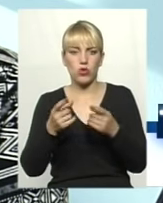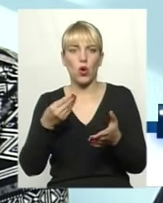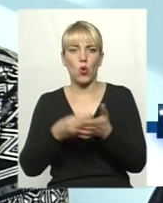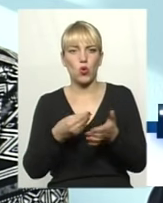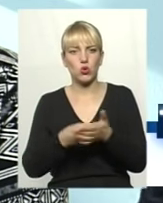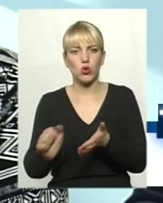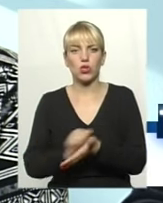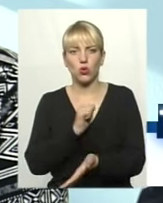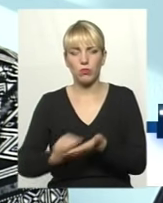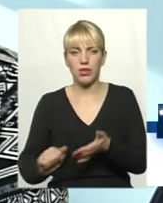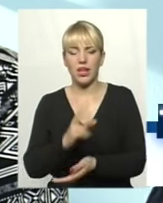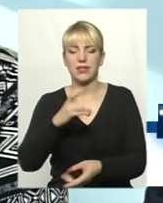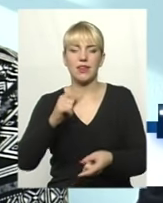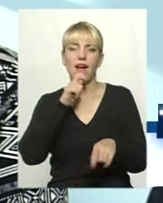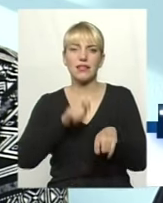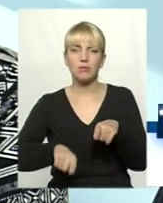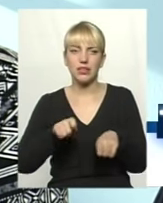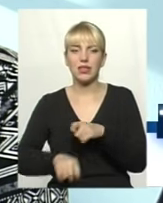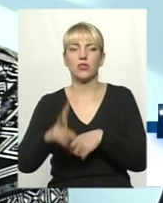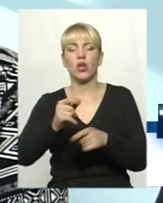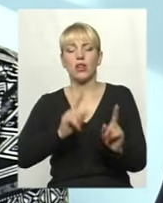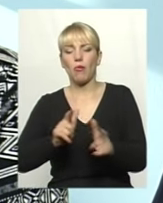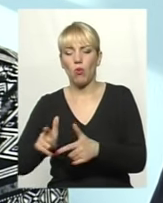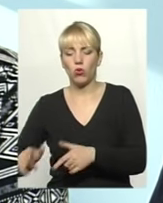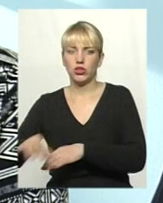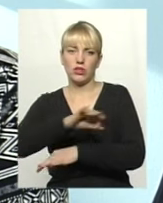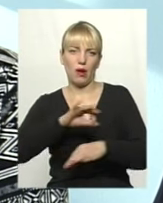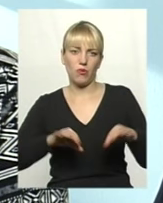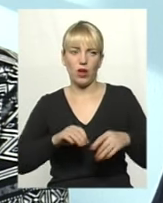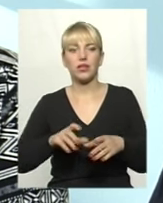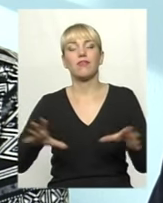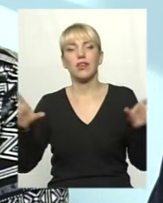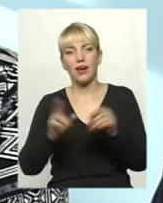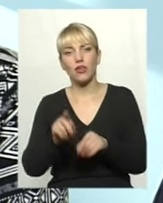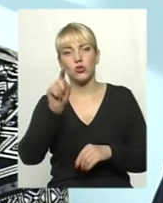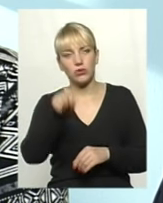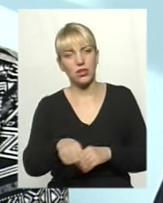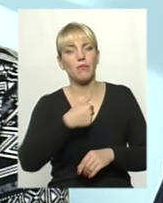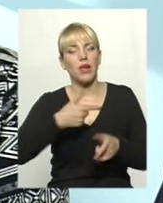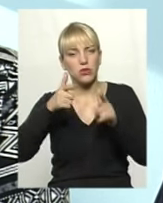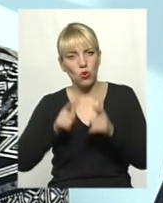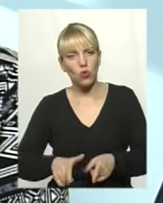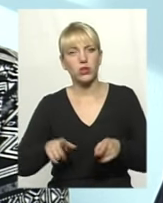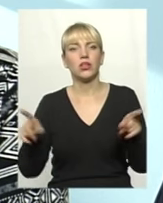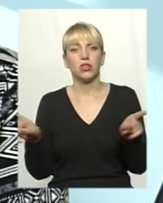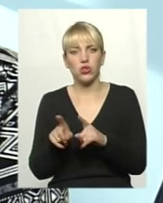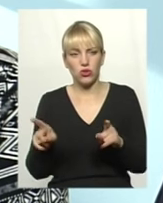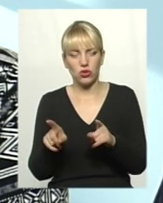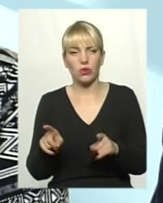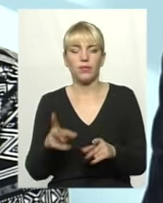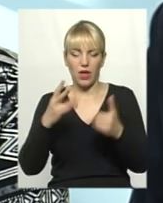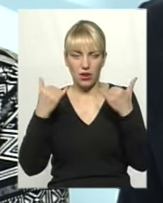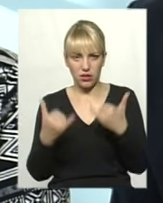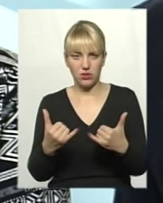кошторисних документацій, на експертизу, на погодження проєктів. Разом з тим, я згоден, що